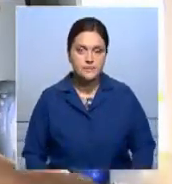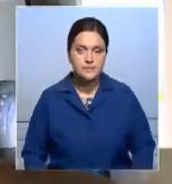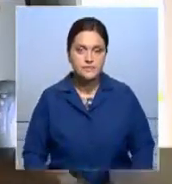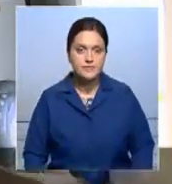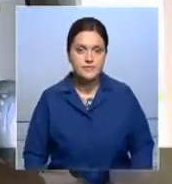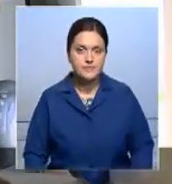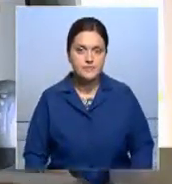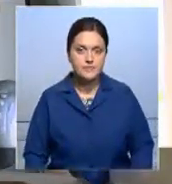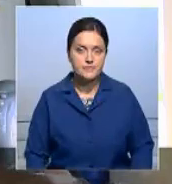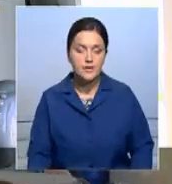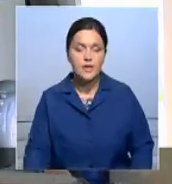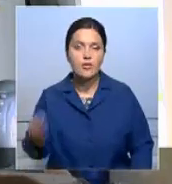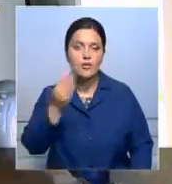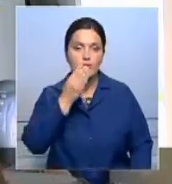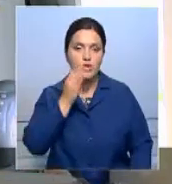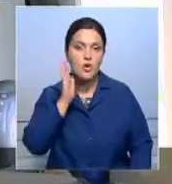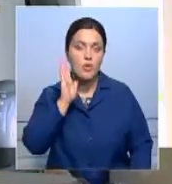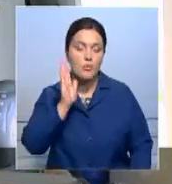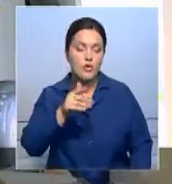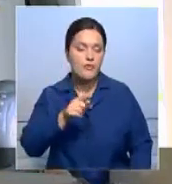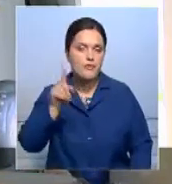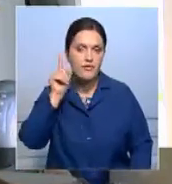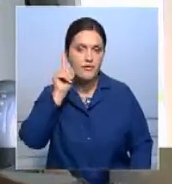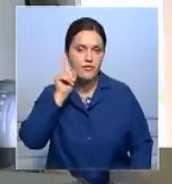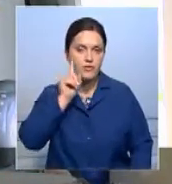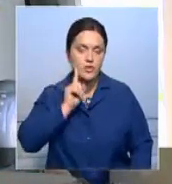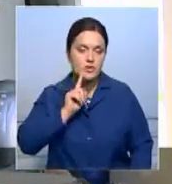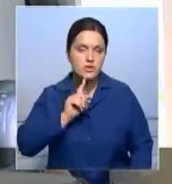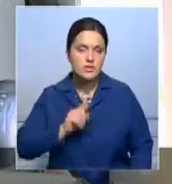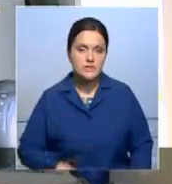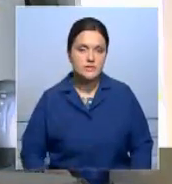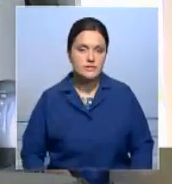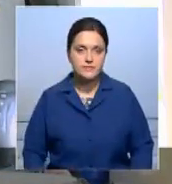ой, какие баурсаки вкусные.